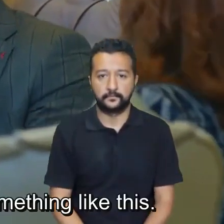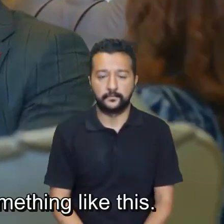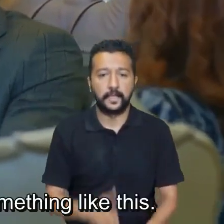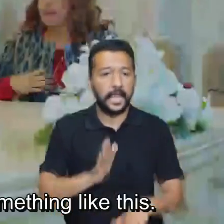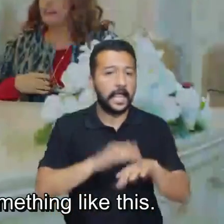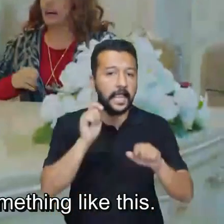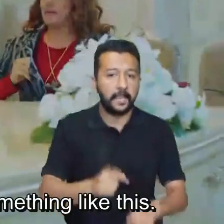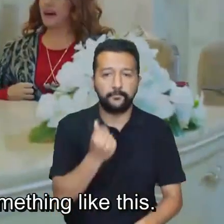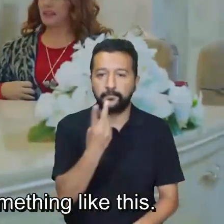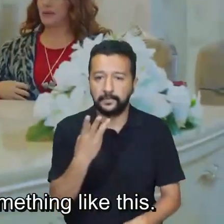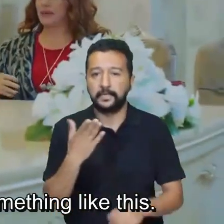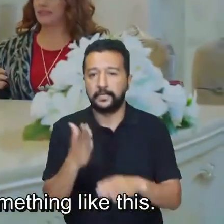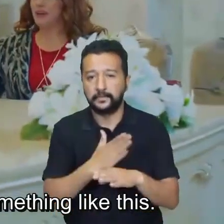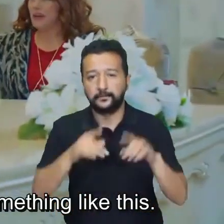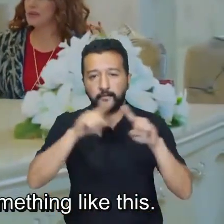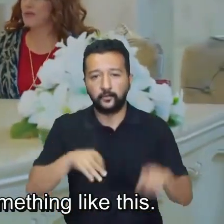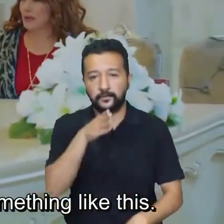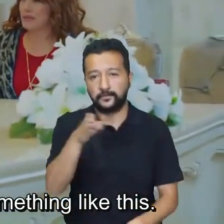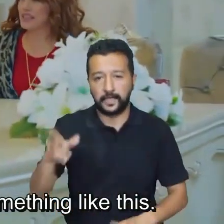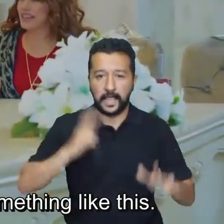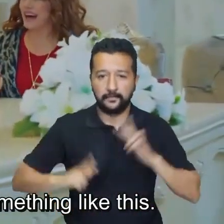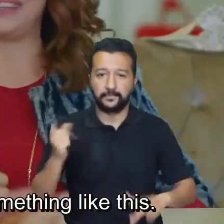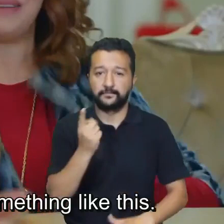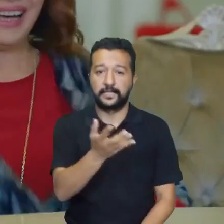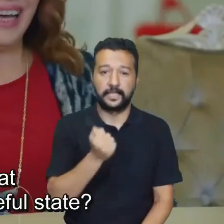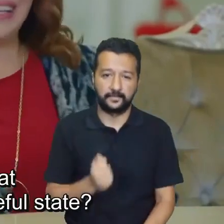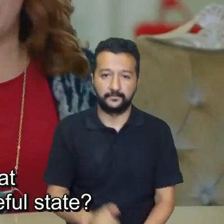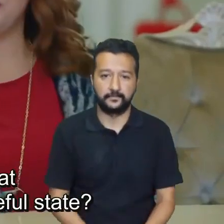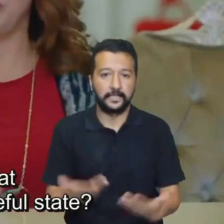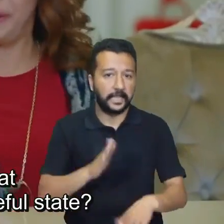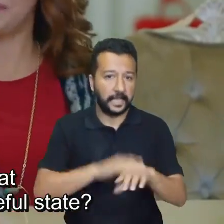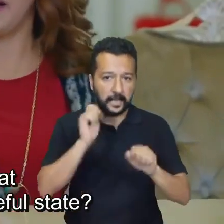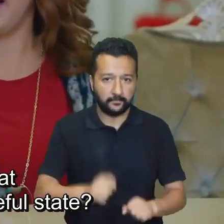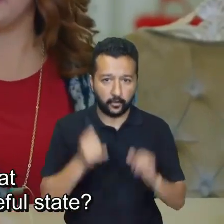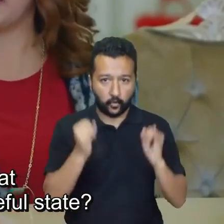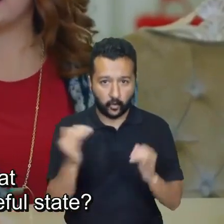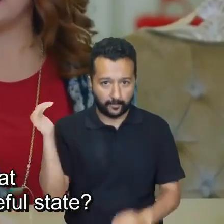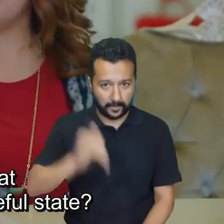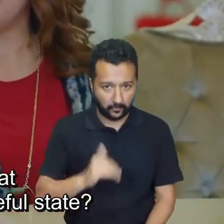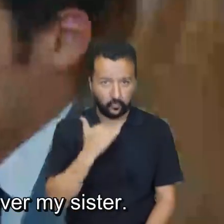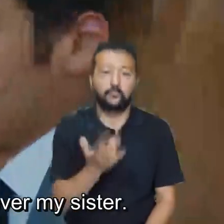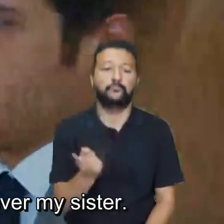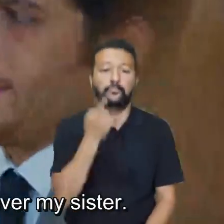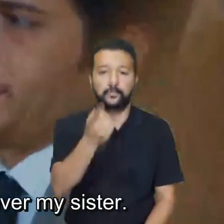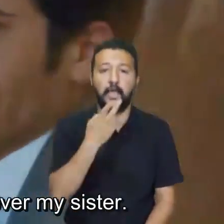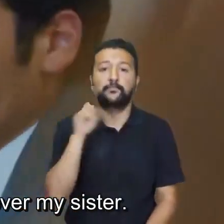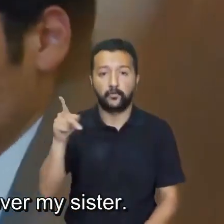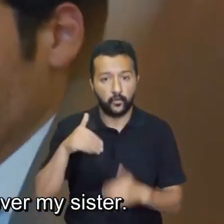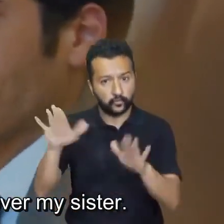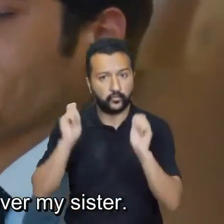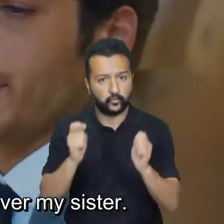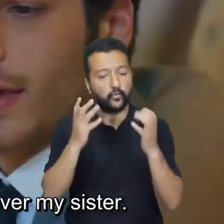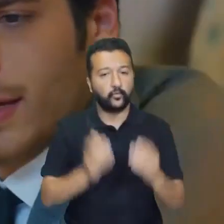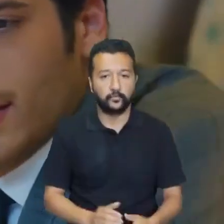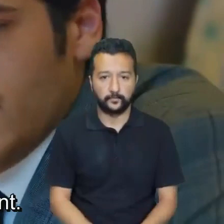Ya ne yapayım? Birkaç tane mağazaya uğradım. Üstüme böyle bir şeyler aldım. E ne yapayım, böyle pespaye halde mi gelseydim? Ablamı atlatmak da